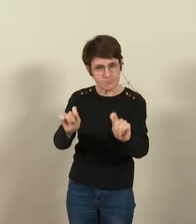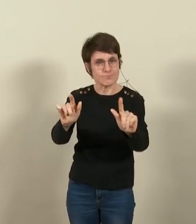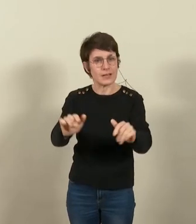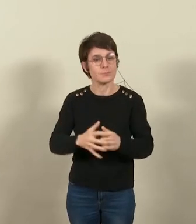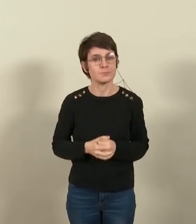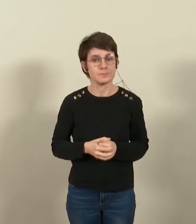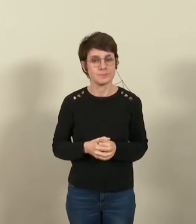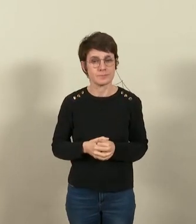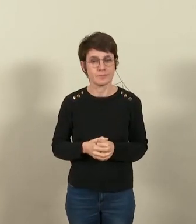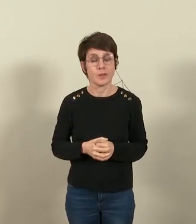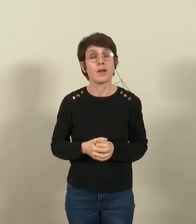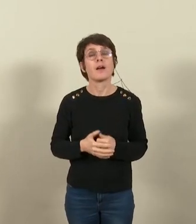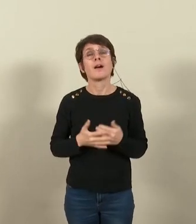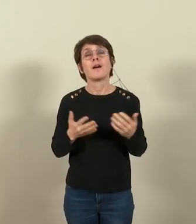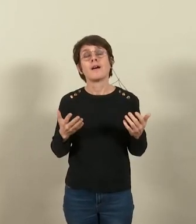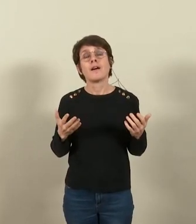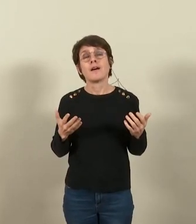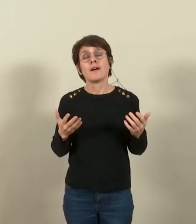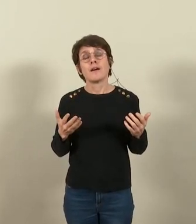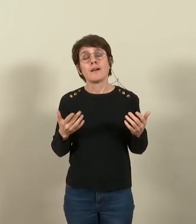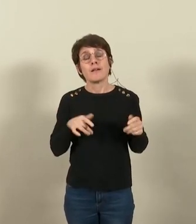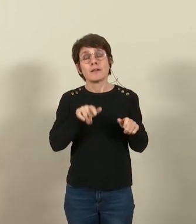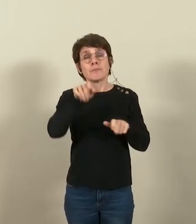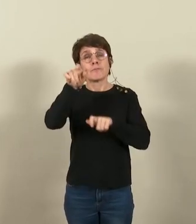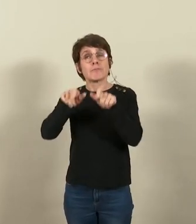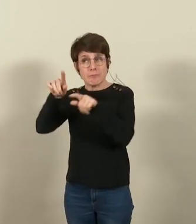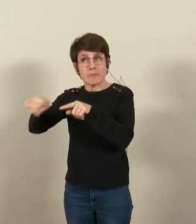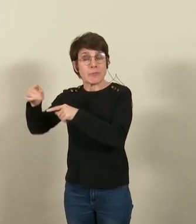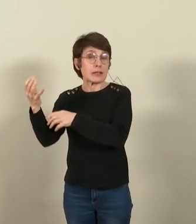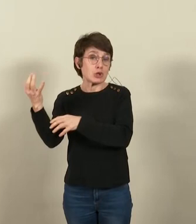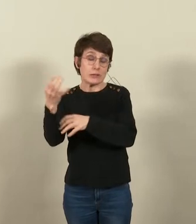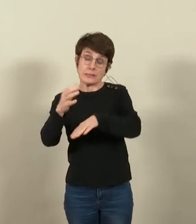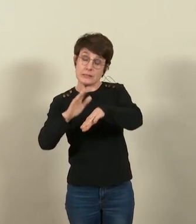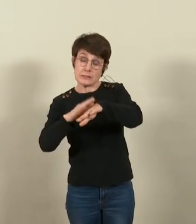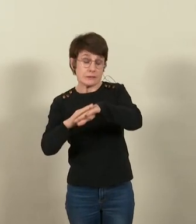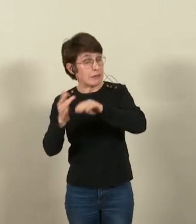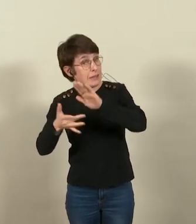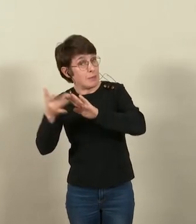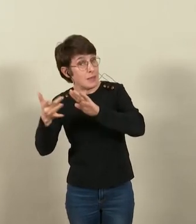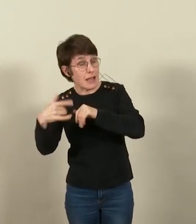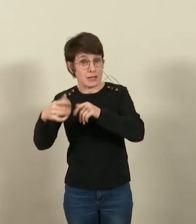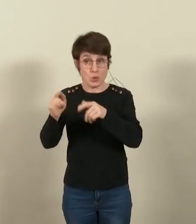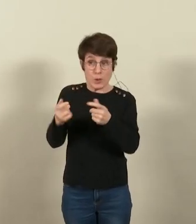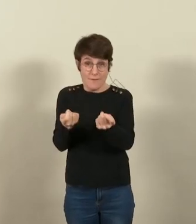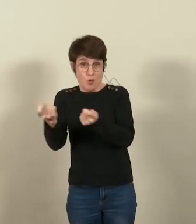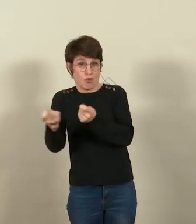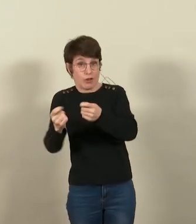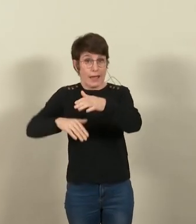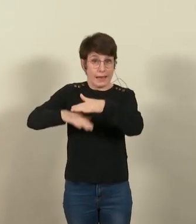et accuser tous ceux qui estiment que il doit y avoir une régulation de